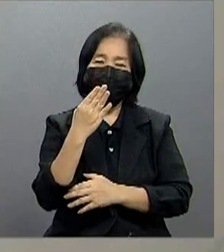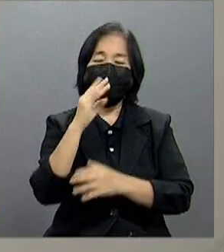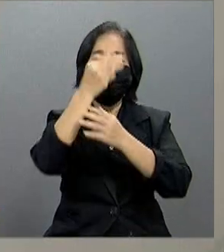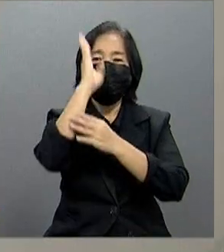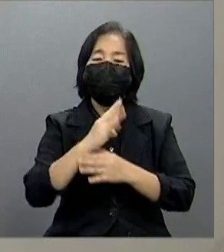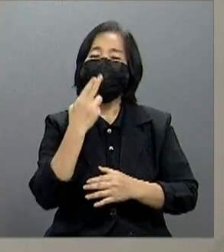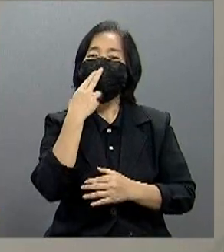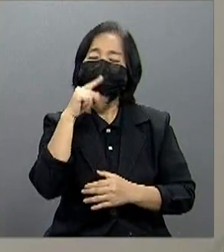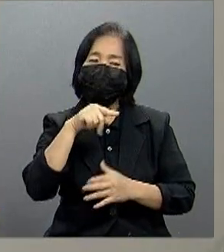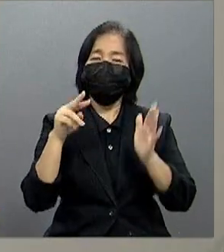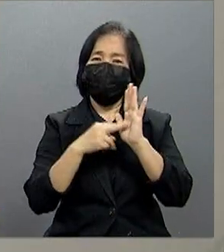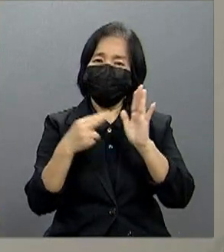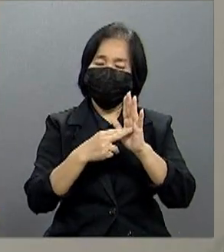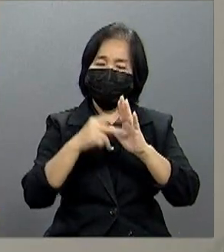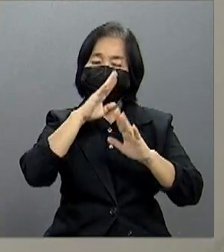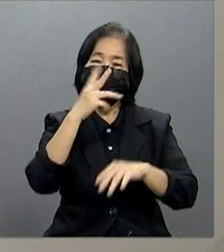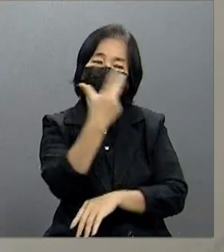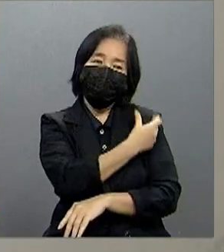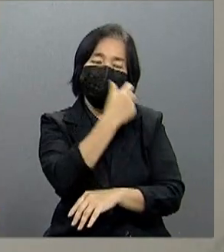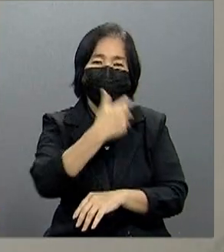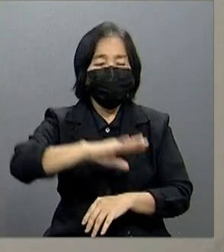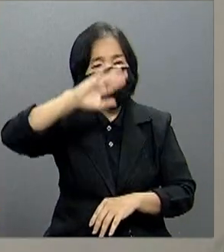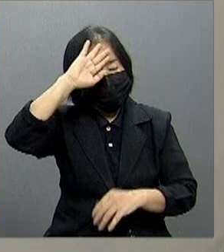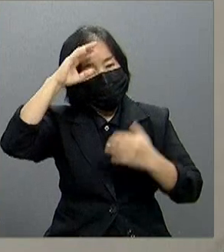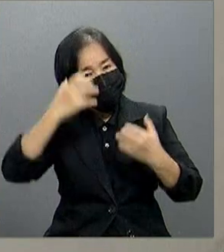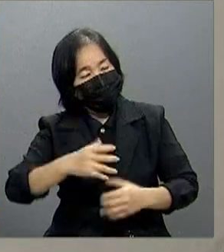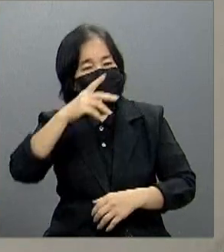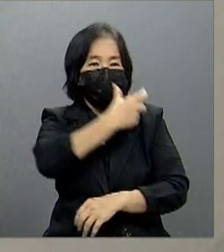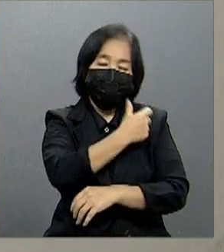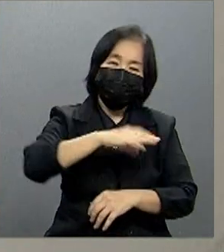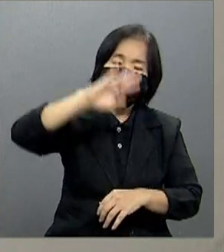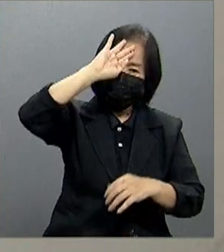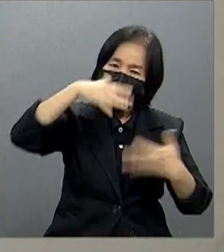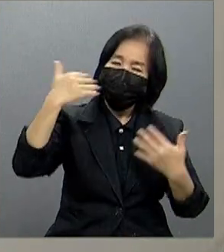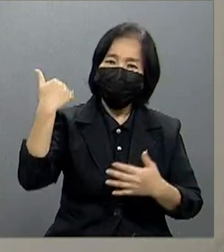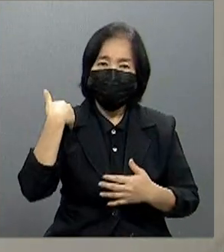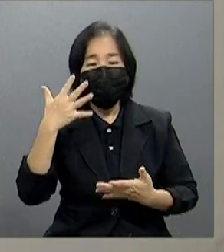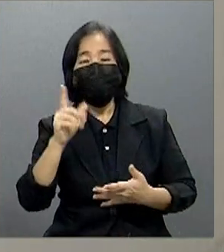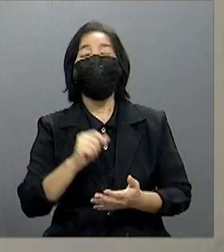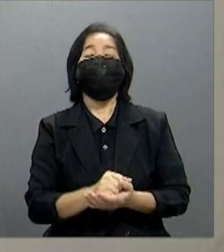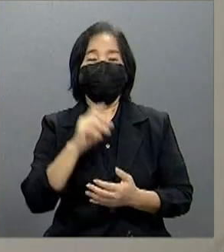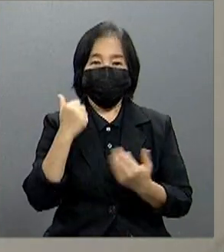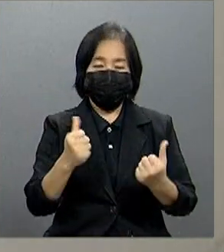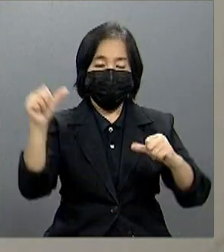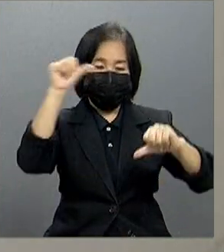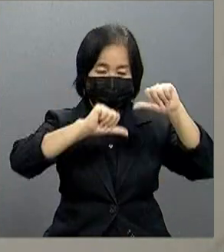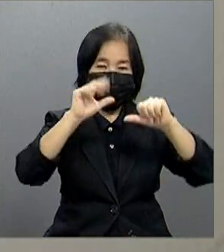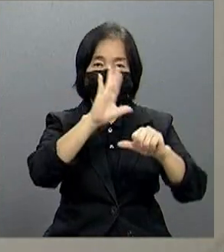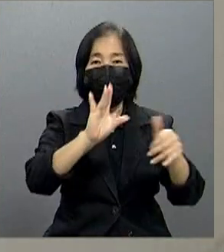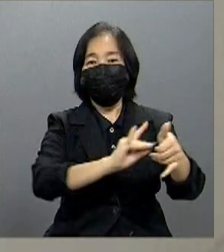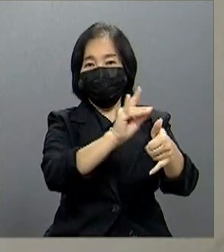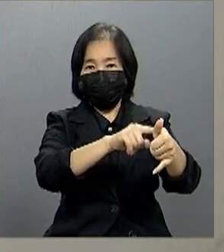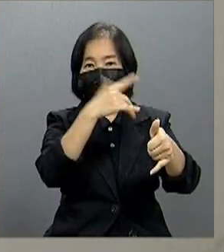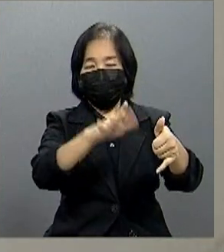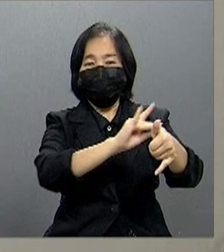งๆแล้วก็มีผลการศึกษาในเรื่องของความปลอดภัยแล้วก็ประสิทธิภาพในสัตว์อยู่แล้วนะครับความปลอดภัยของใน